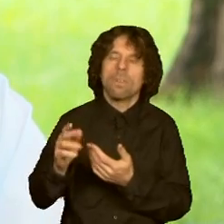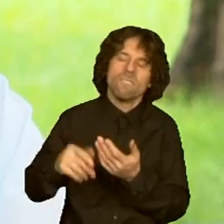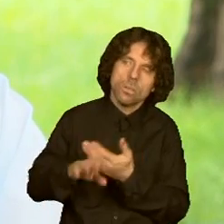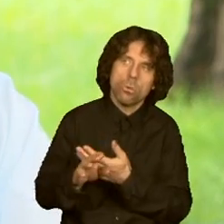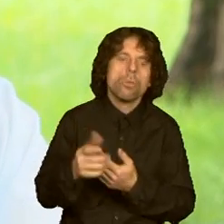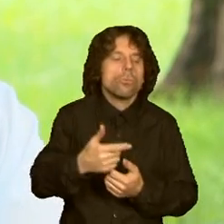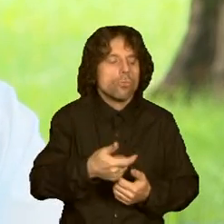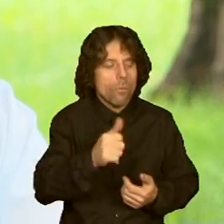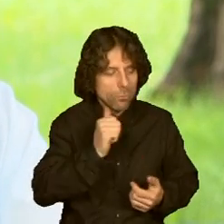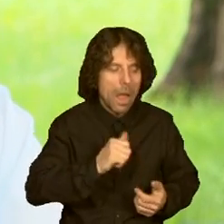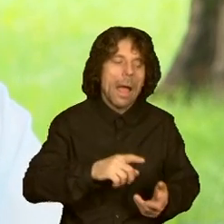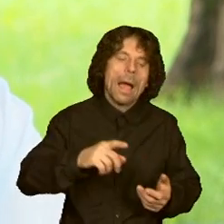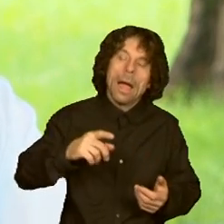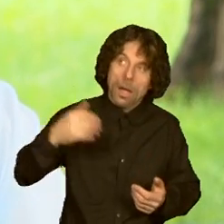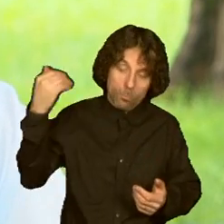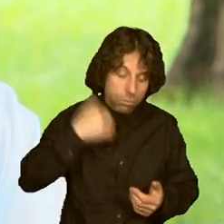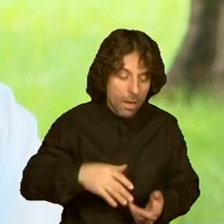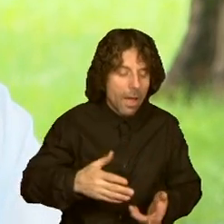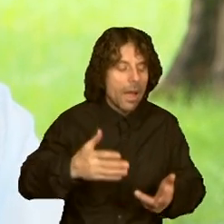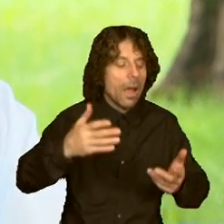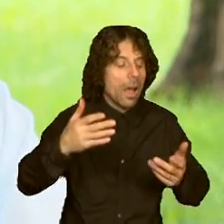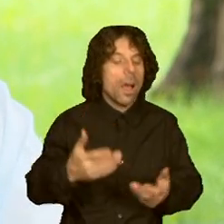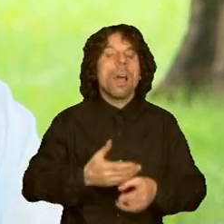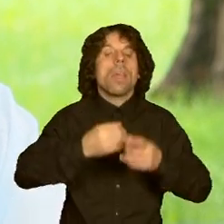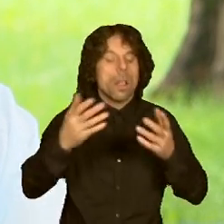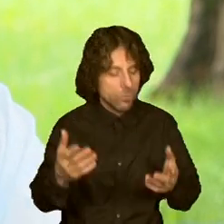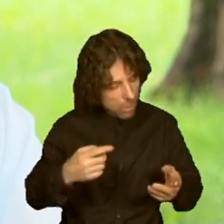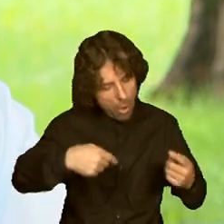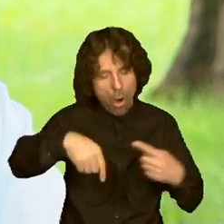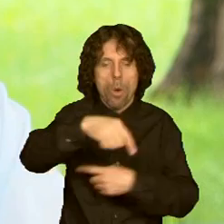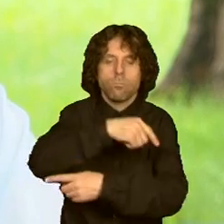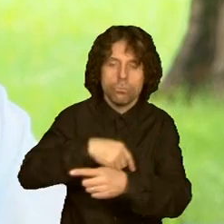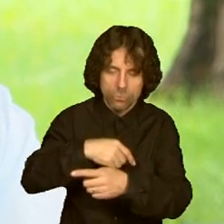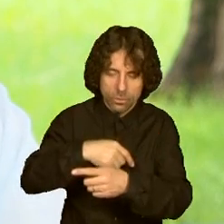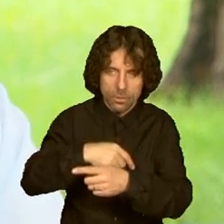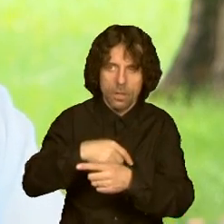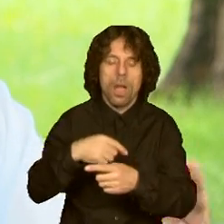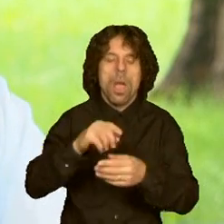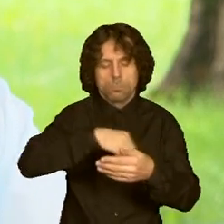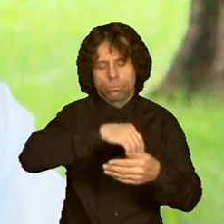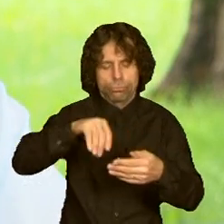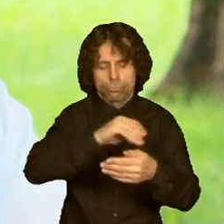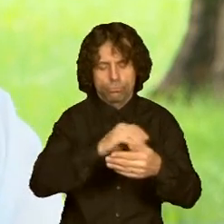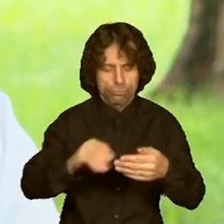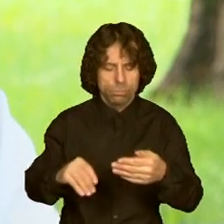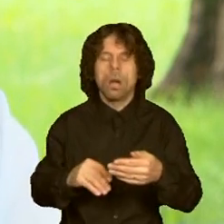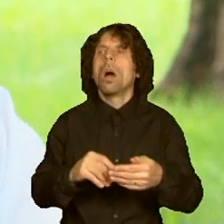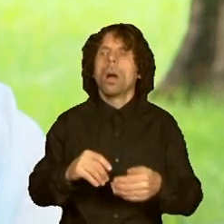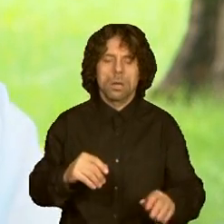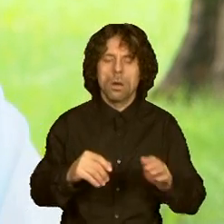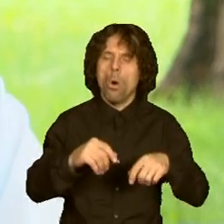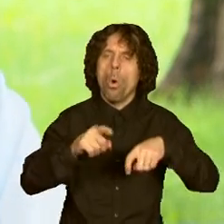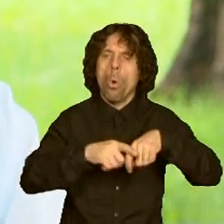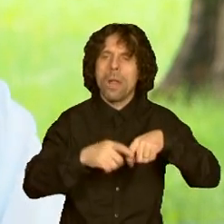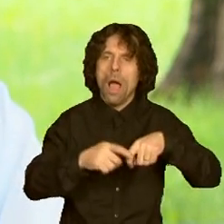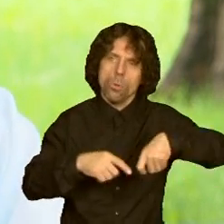dyrektorze, tak wyszło. No coś zrobił wczoraj. No popiłek. No nareszcie. Obracaj się. Ten się obrócił, na plecach mu podpisał tą